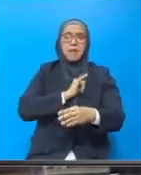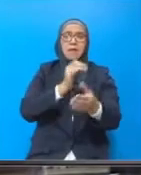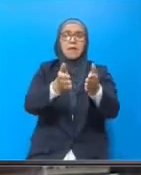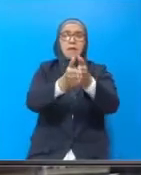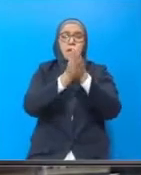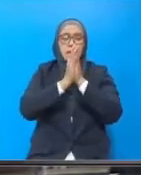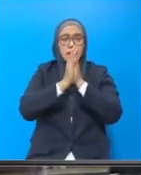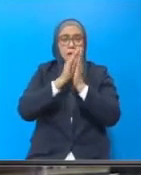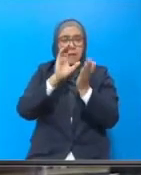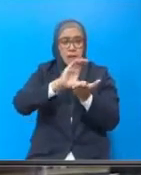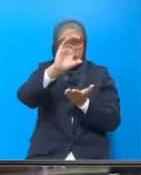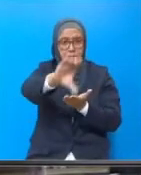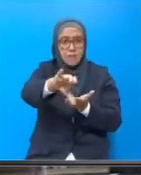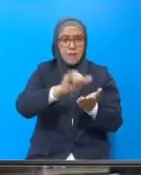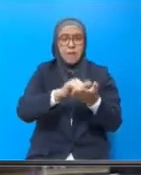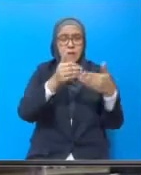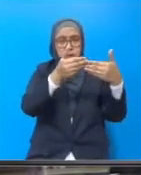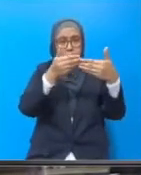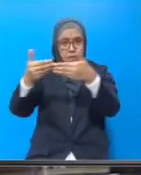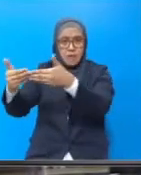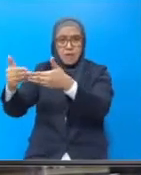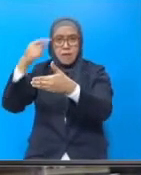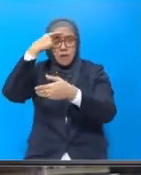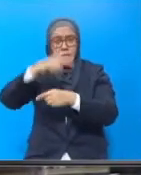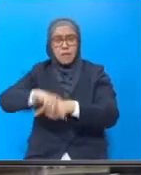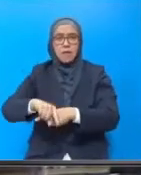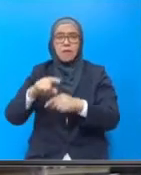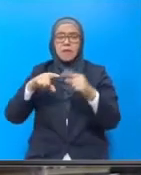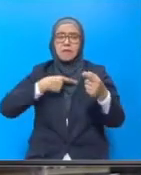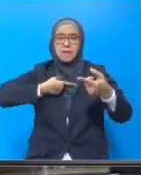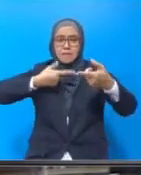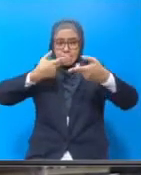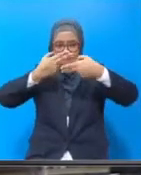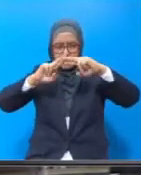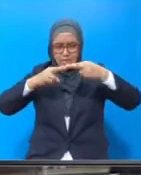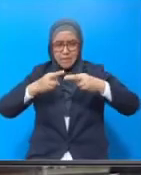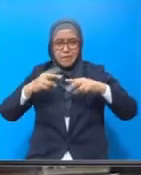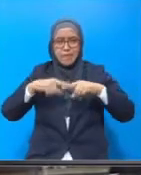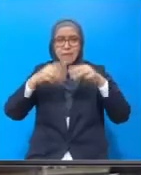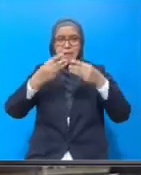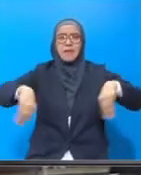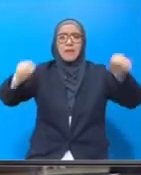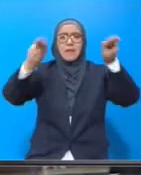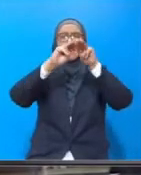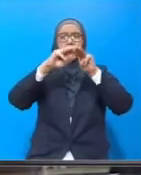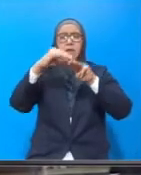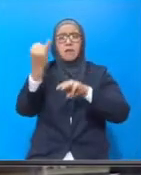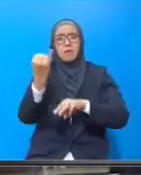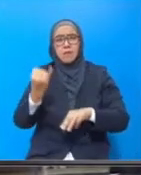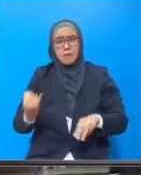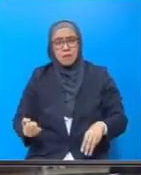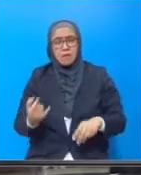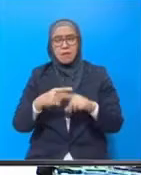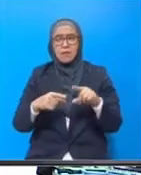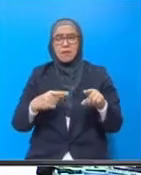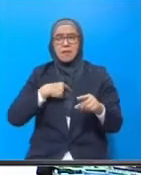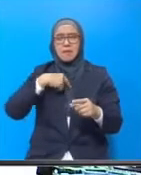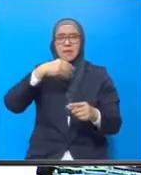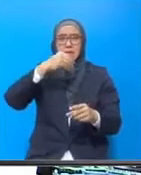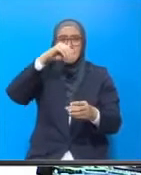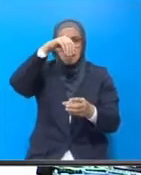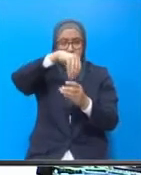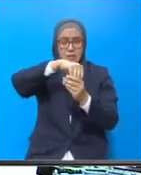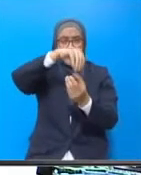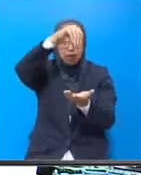untuk khususnya pembaikan masjid yang uzur dan Dalam Palembang saya sendiri masjid Kampung